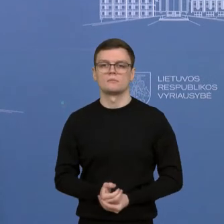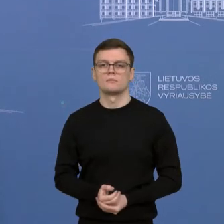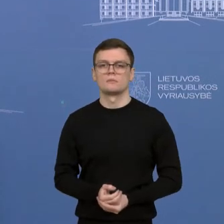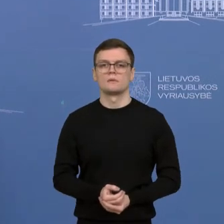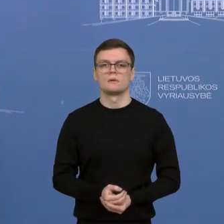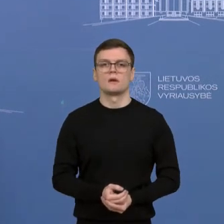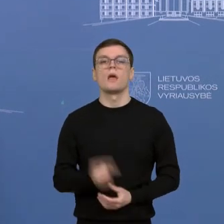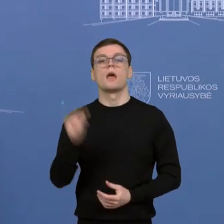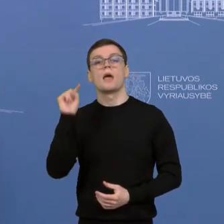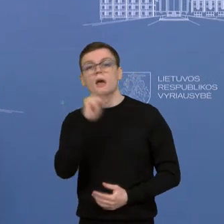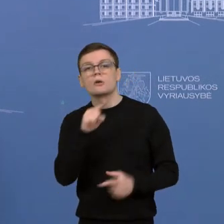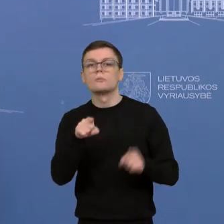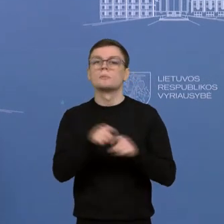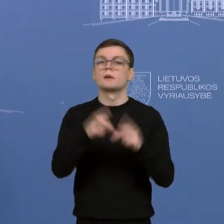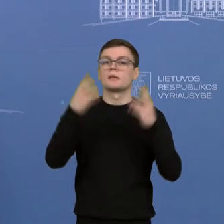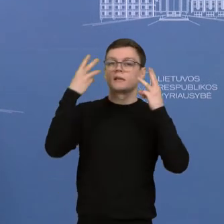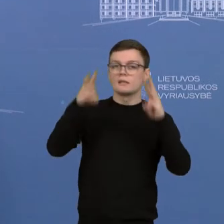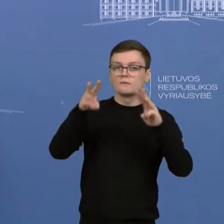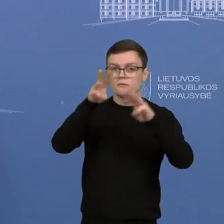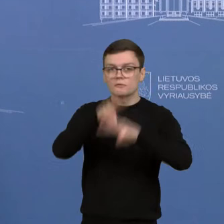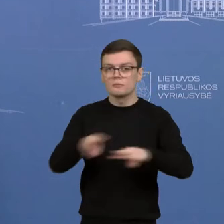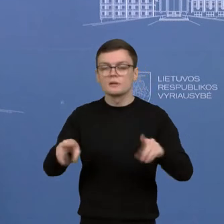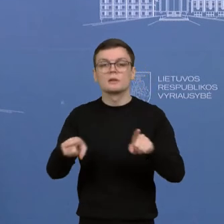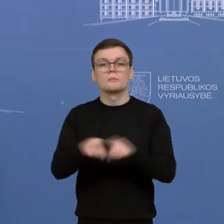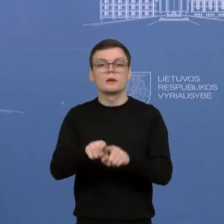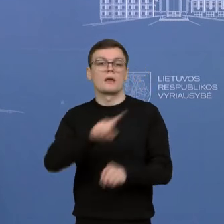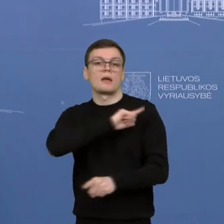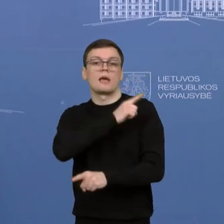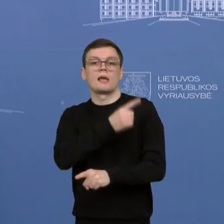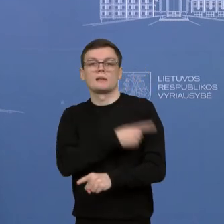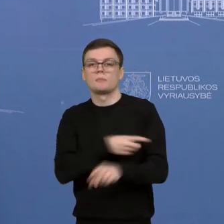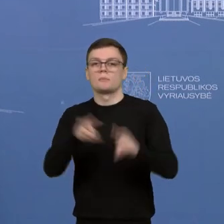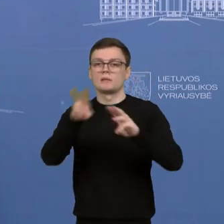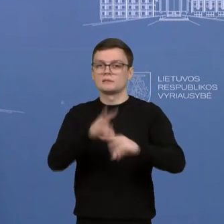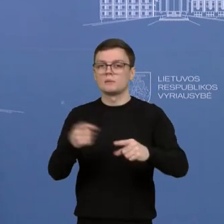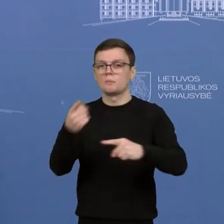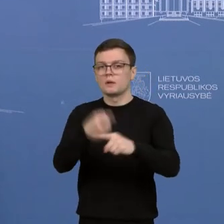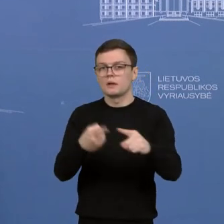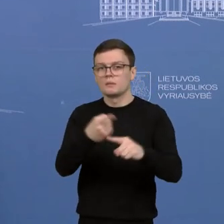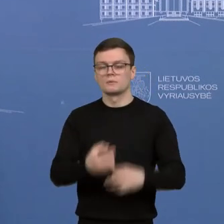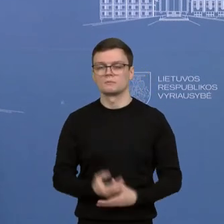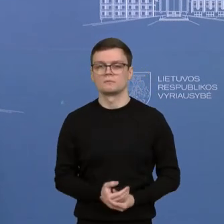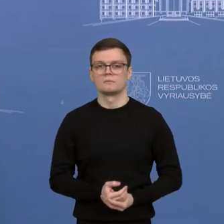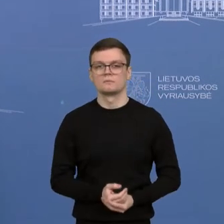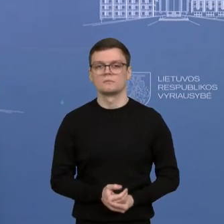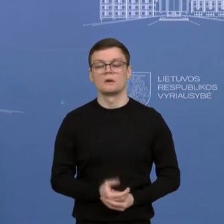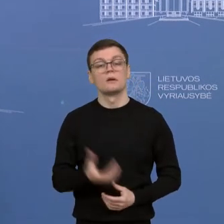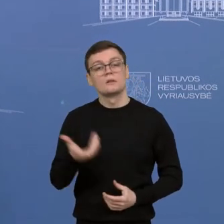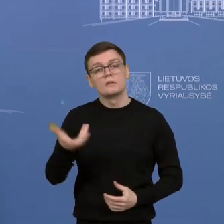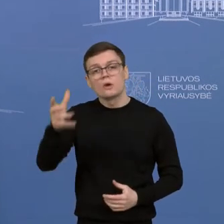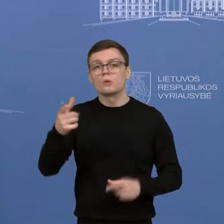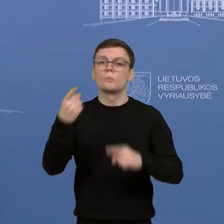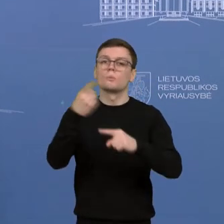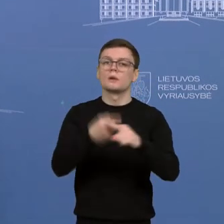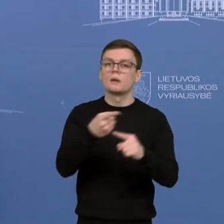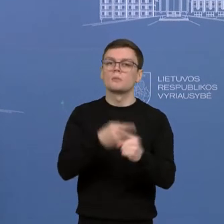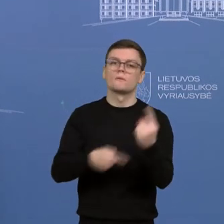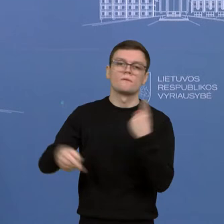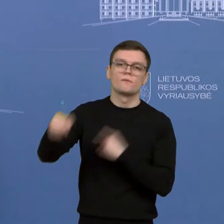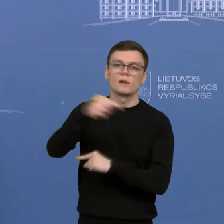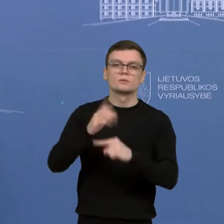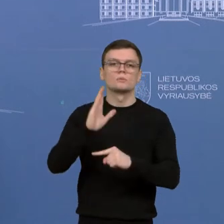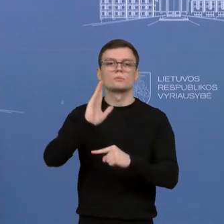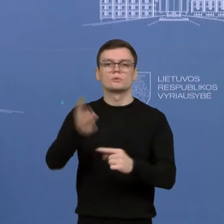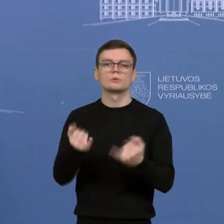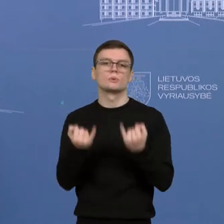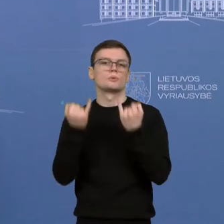ekonomikos ir inovacijų ministerijos ir energetikos ministerijos priemonės. Ir didesnė dalis priemonių verslui bus